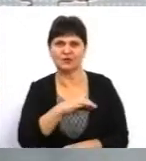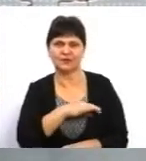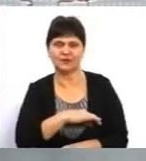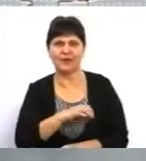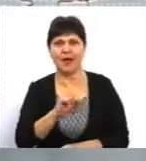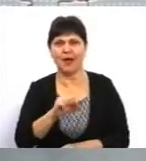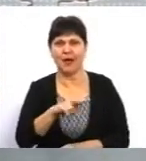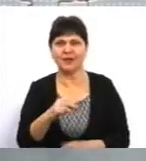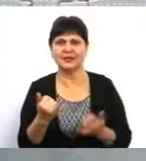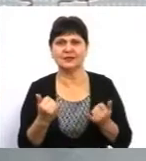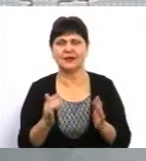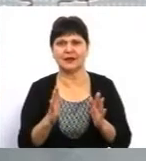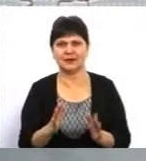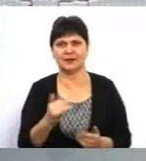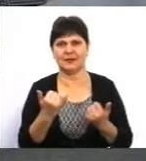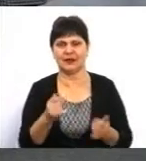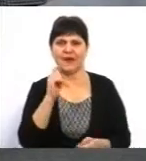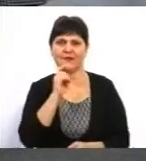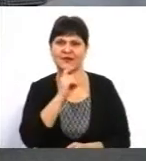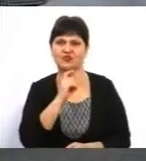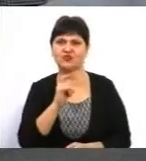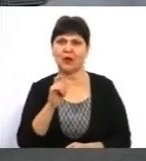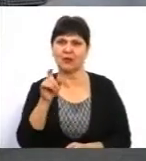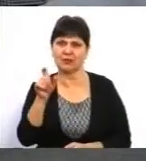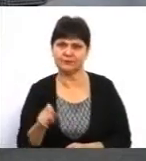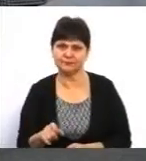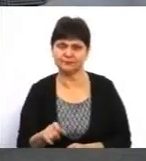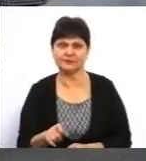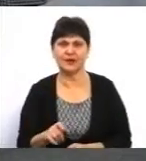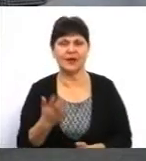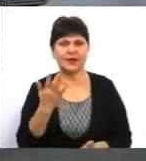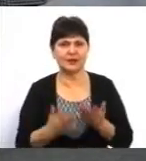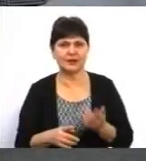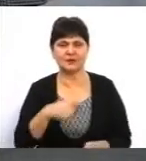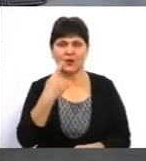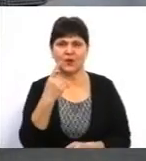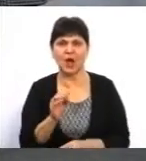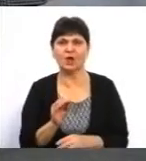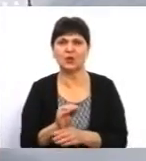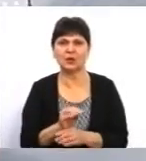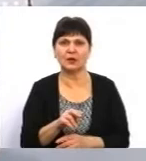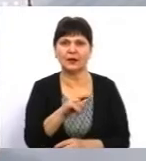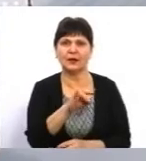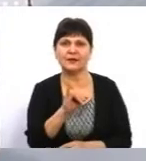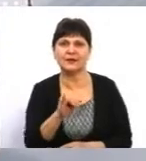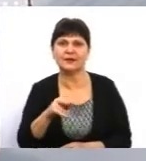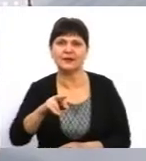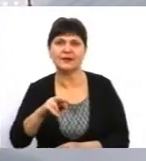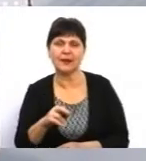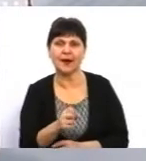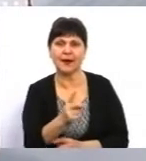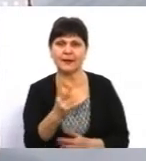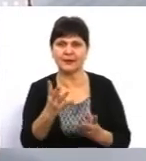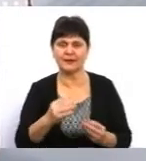тільки для вінничан. Якщо говорити про додаток «Дія», який останні кілька днів